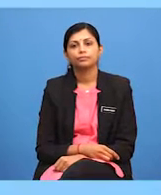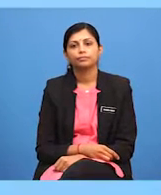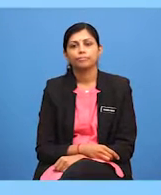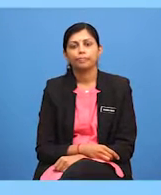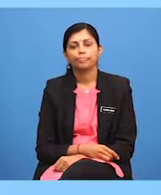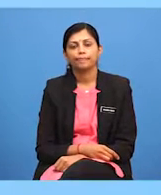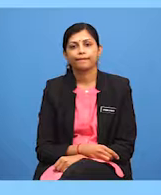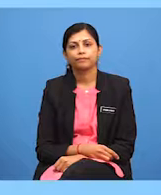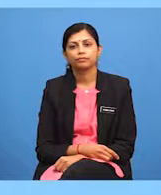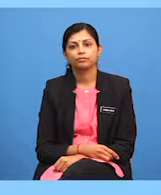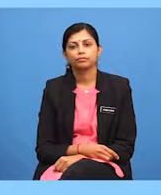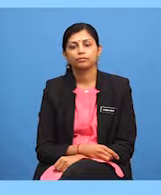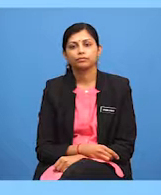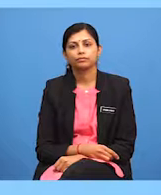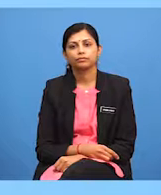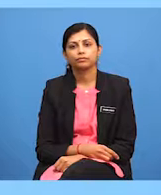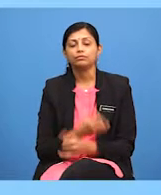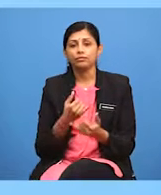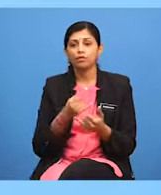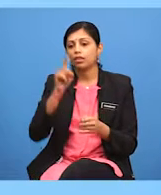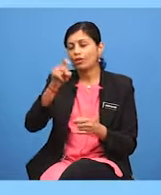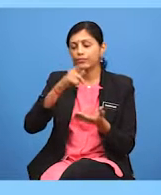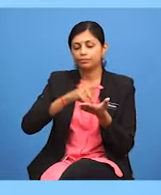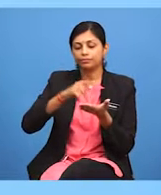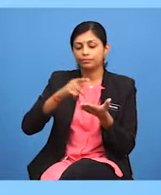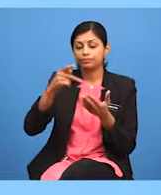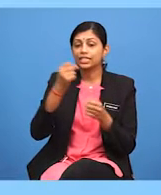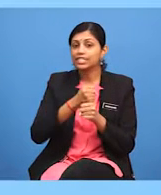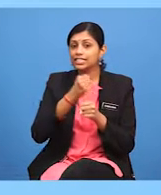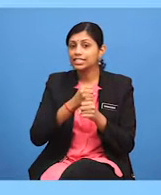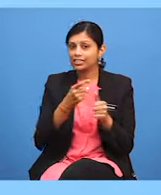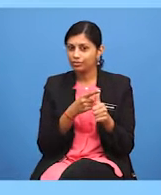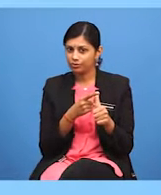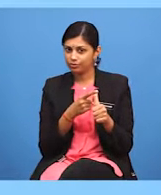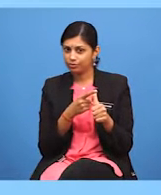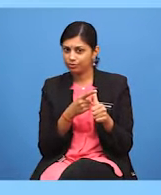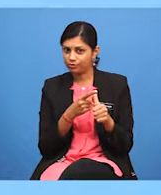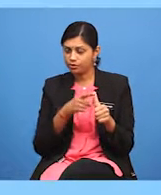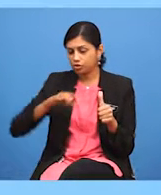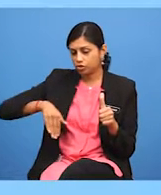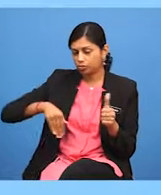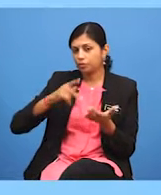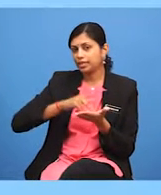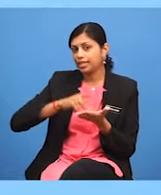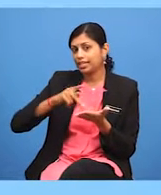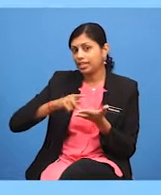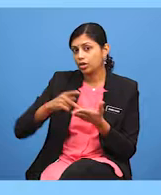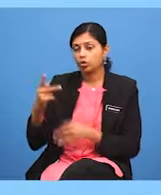Murid-murid perlu mengira kerja yang dilakukan dahulu sebelum mengira kuasa.